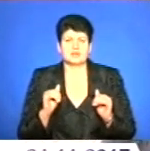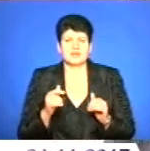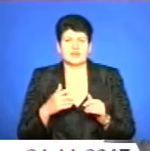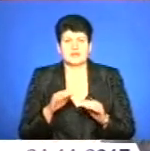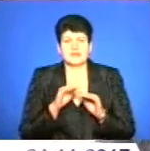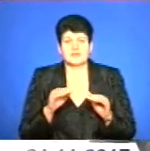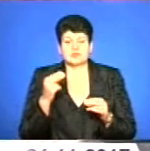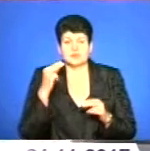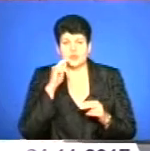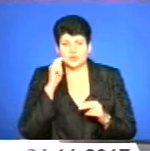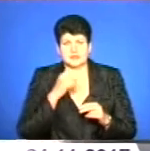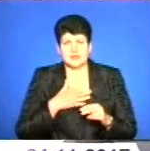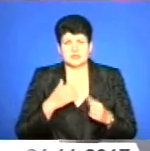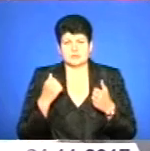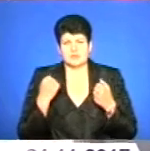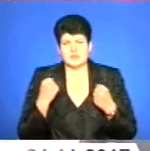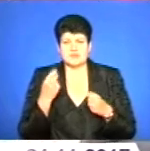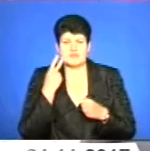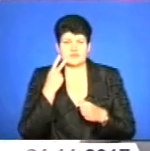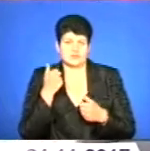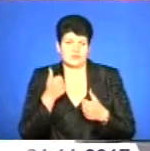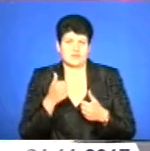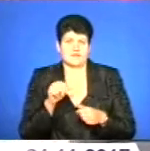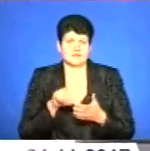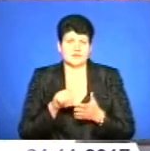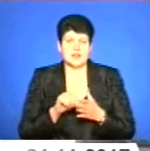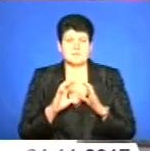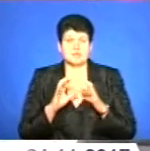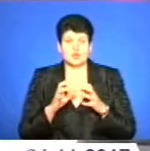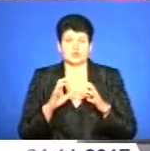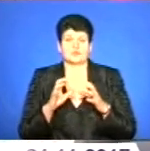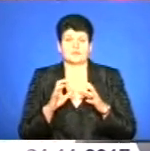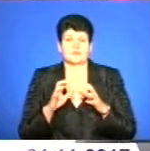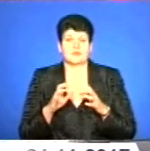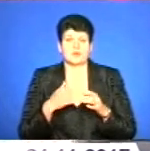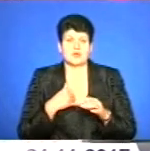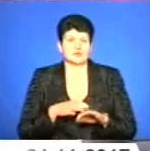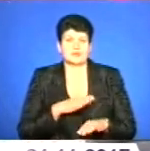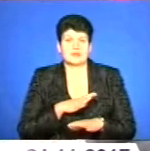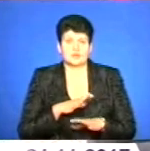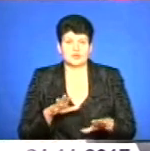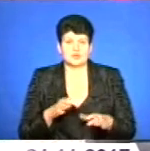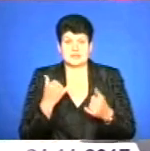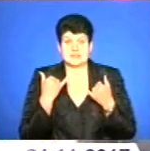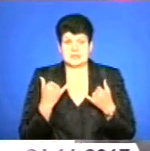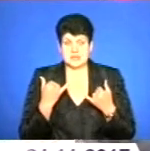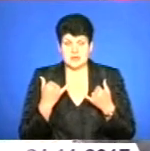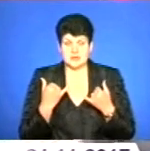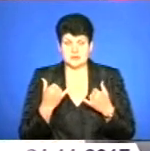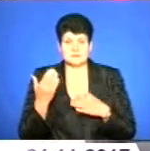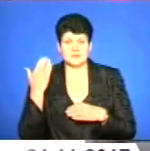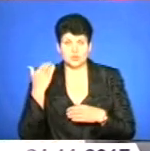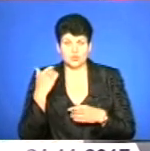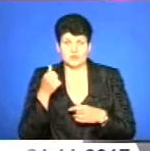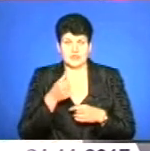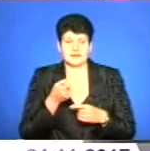наші спортсмени завжди достатньо добре виступали, але от міжнародного світового рівня борців у нас довший час не було. І ось зараз, минулий цей